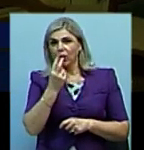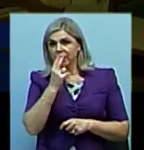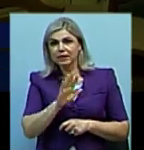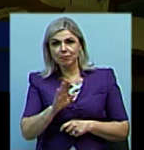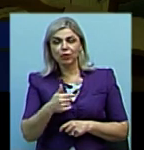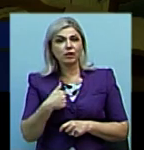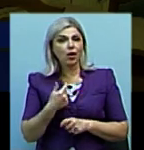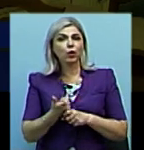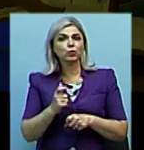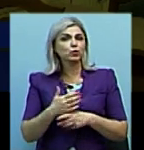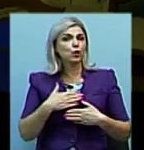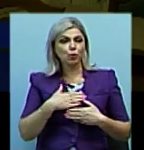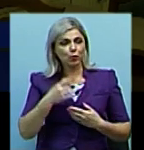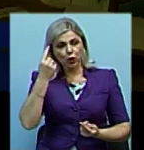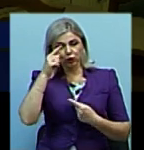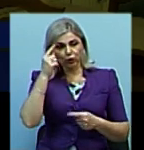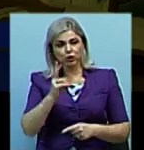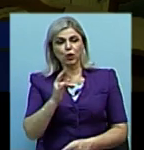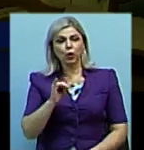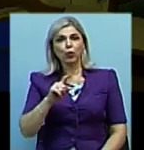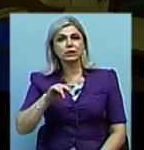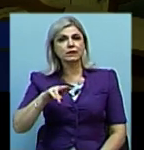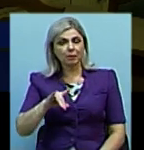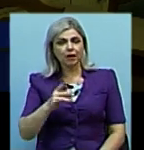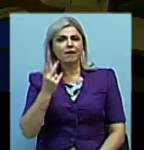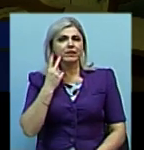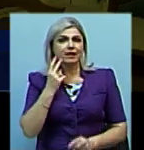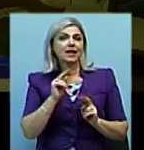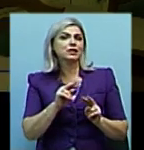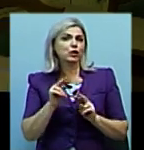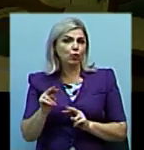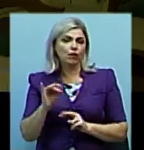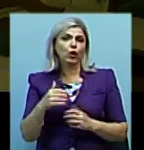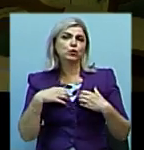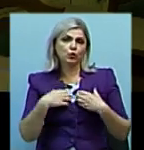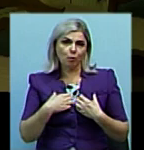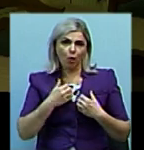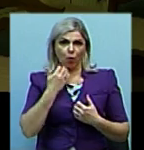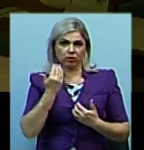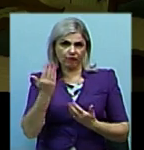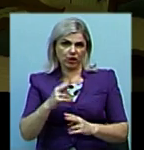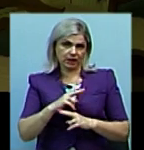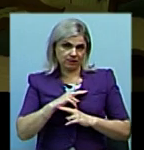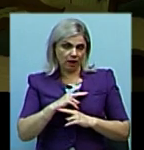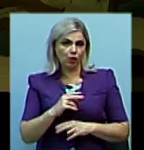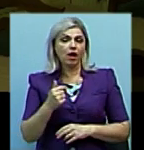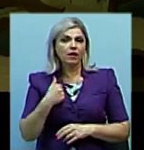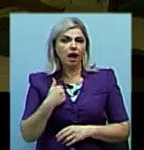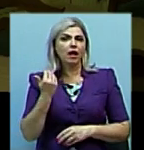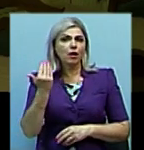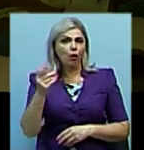дуже люблю творчість Кузьми. Завжди слідкувала і сумувала, коли його не стало. Я